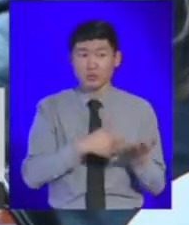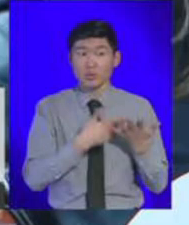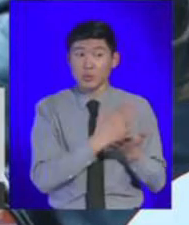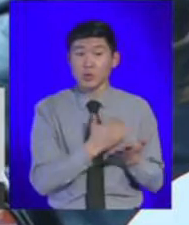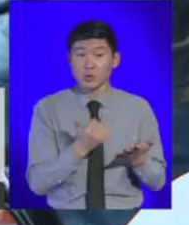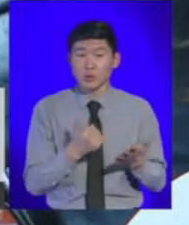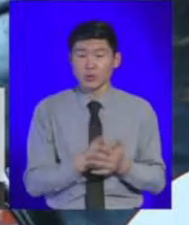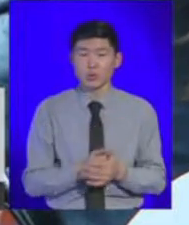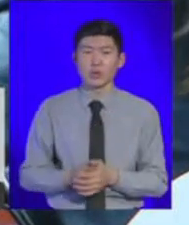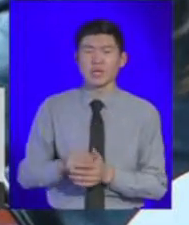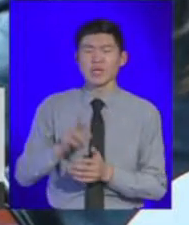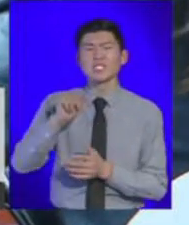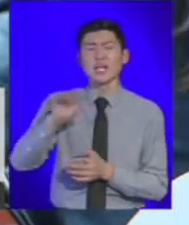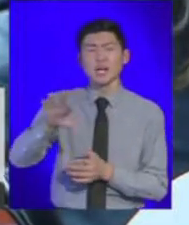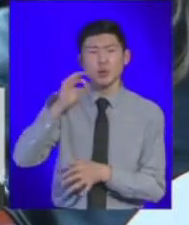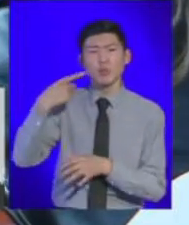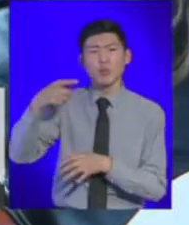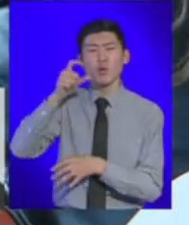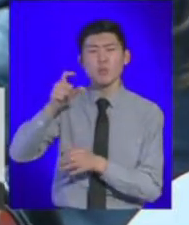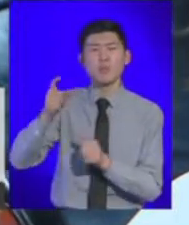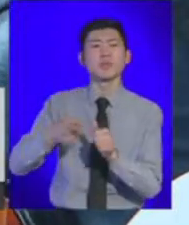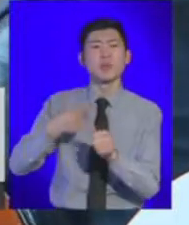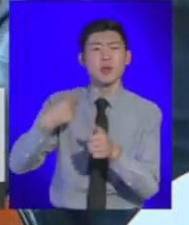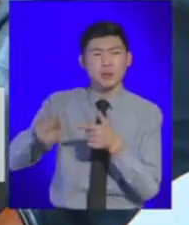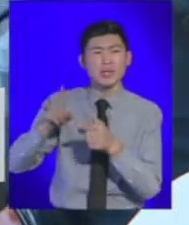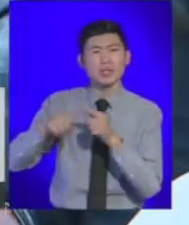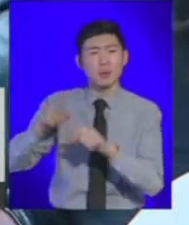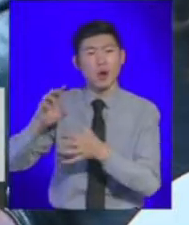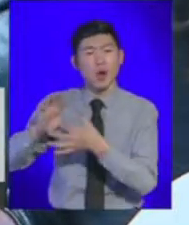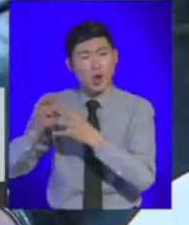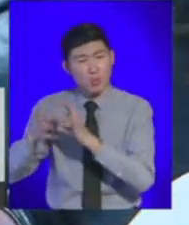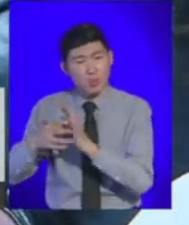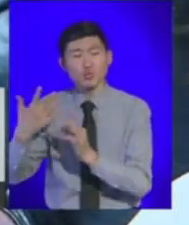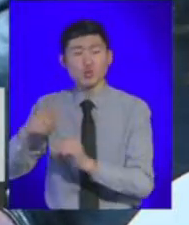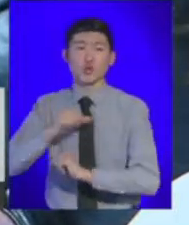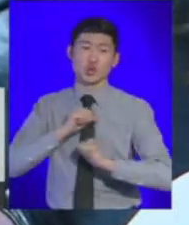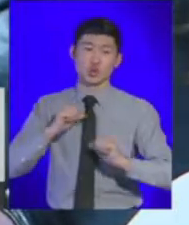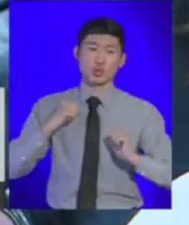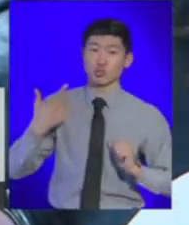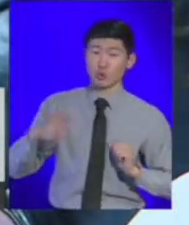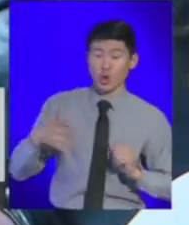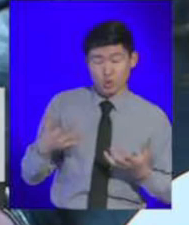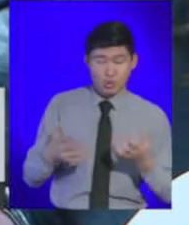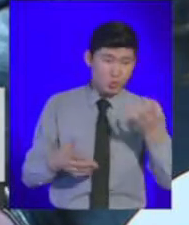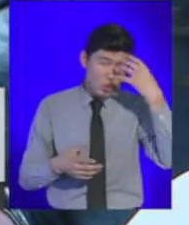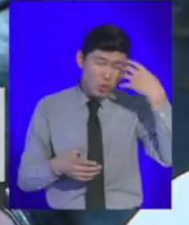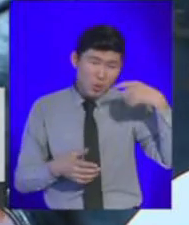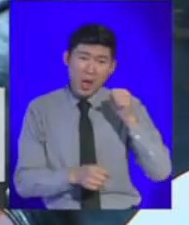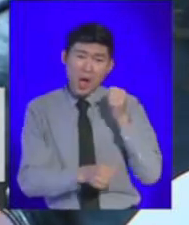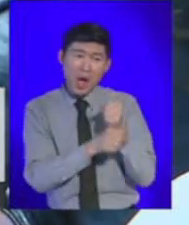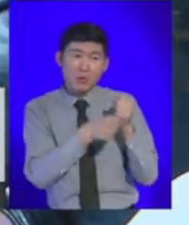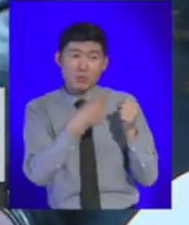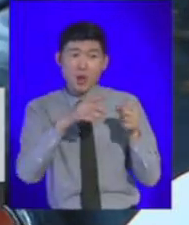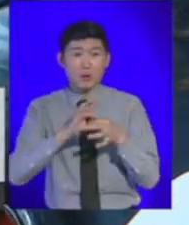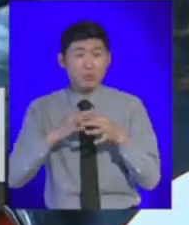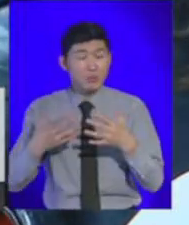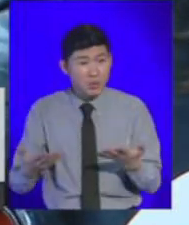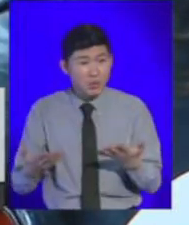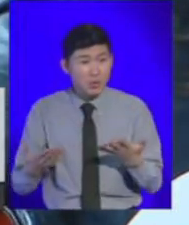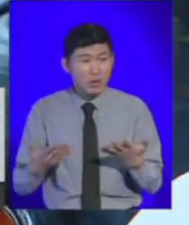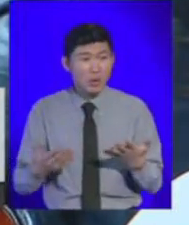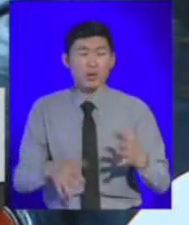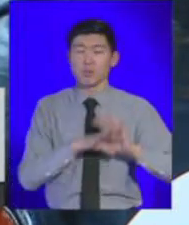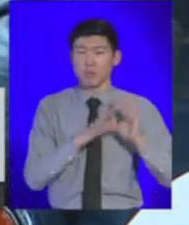анхаарал татсан. Энэ хүмүүсийн нэр нь хин ямар хамааралтай энгийн ирээдүйс юм уу эсвэл аль нэг төрлийн албан хаагчдгийг. Тэгэл харин тэр хуулийн алтын байгууллагын